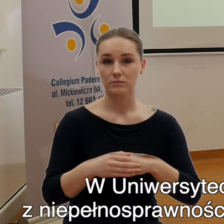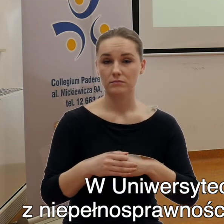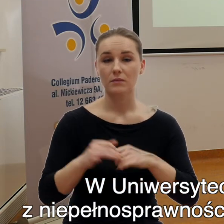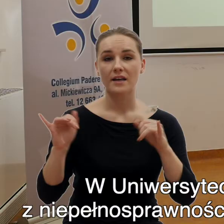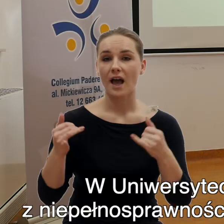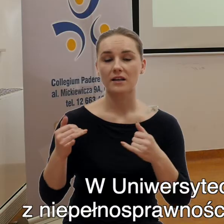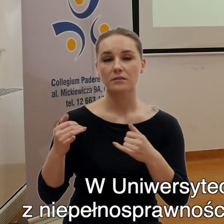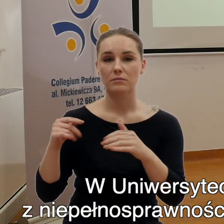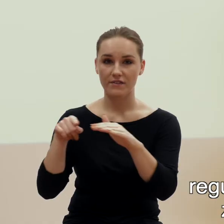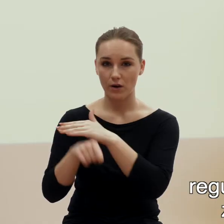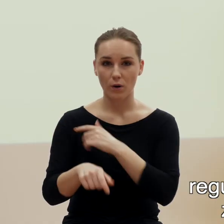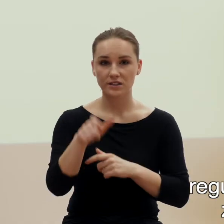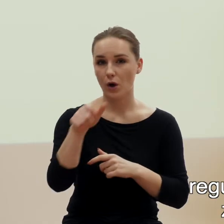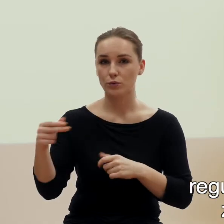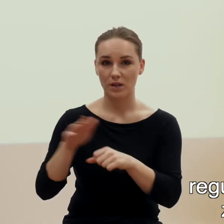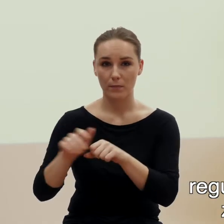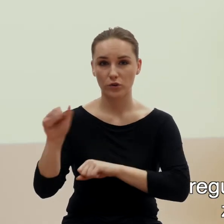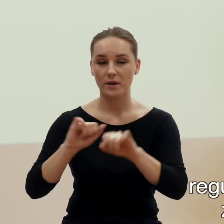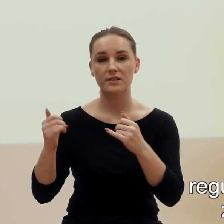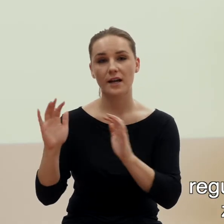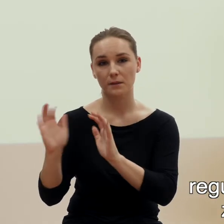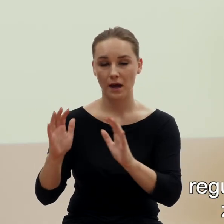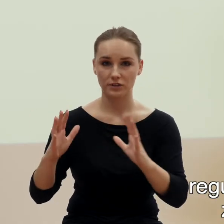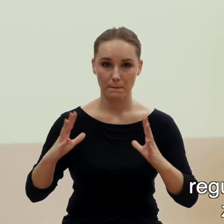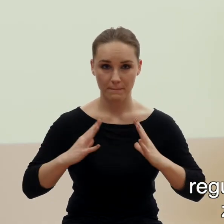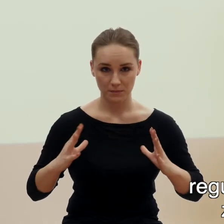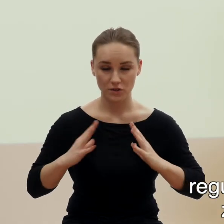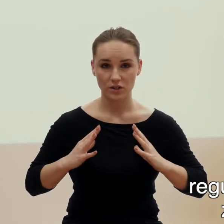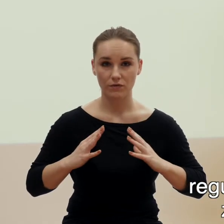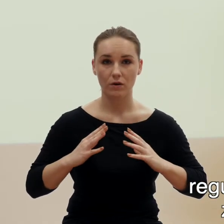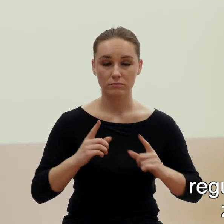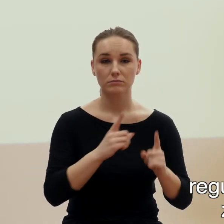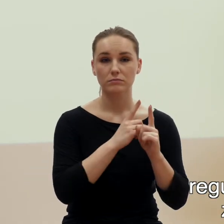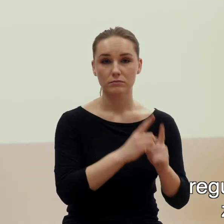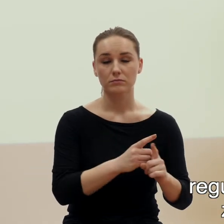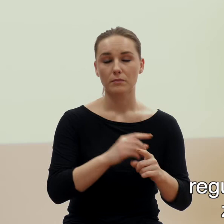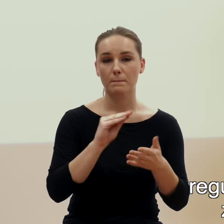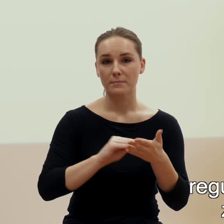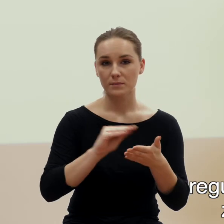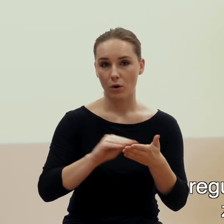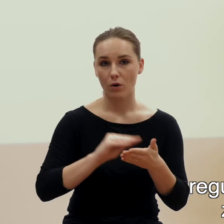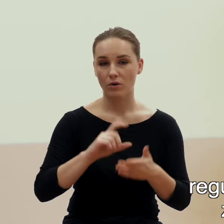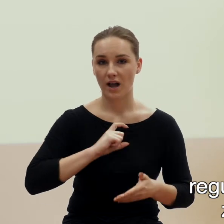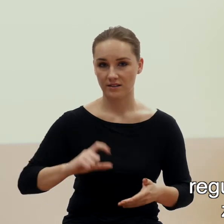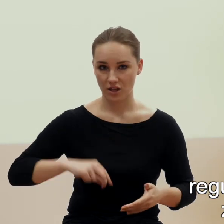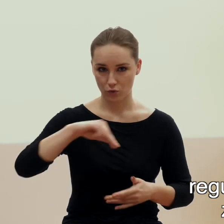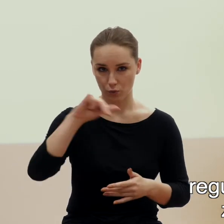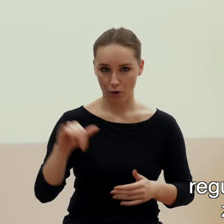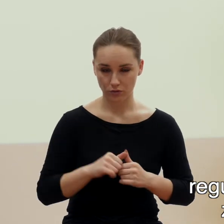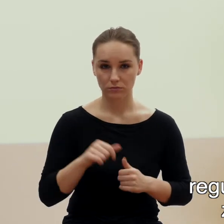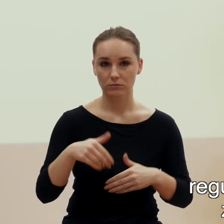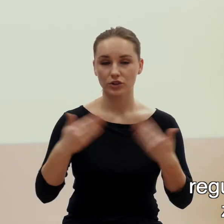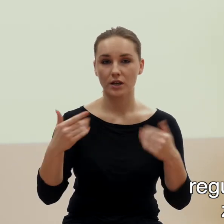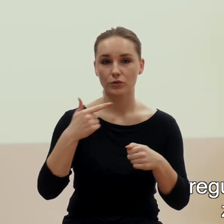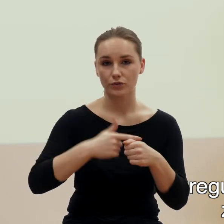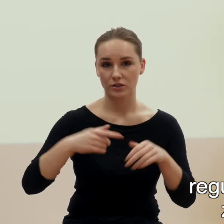ich bezpieczeństwo, reguluje pismo ogólne kanclerza UJ z dnia 29 kwietnia